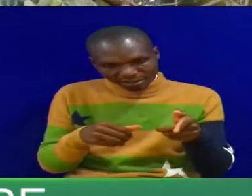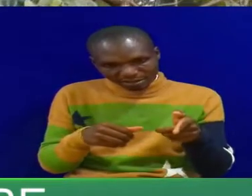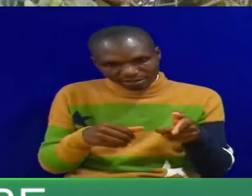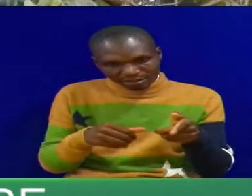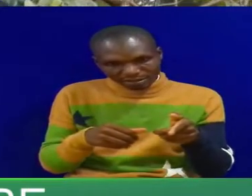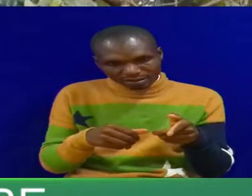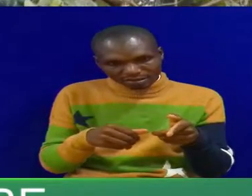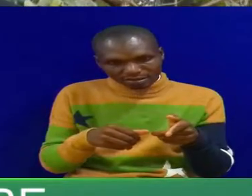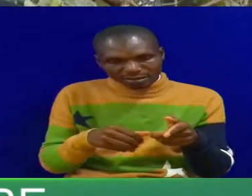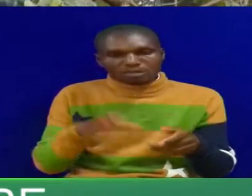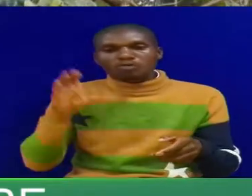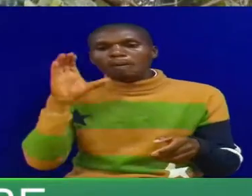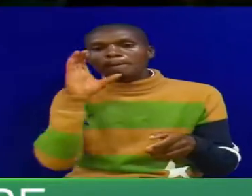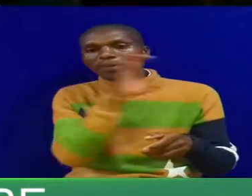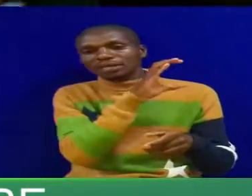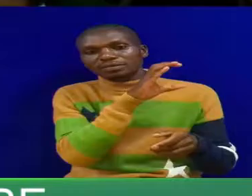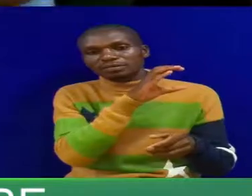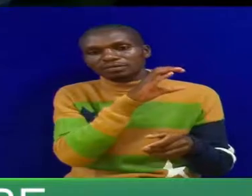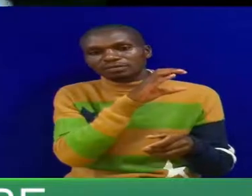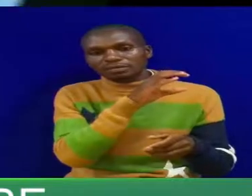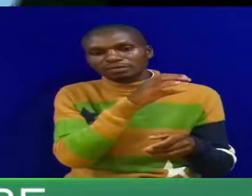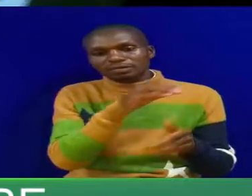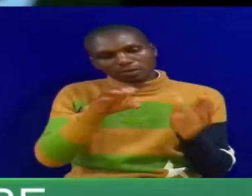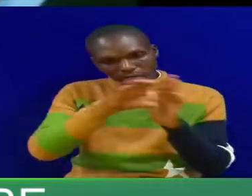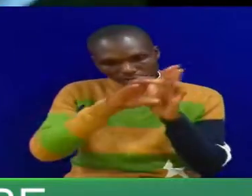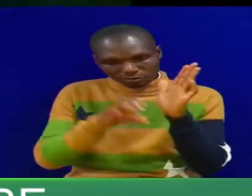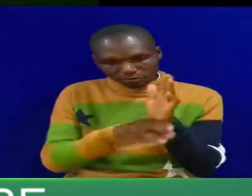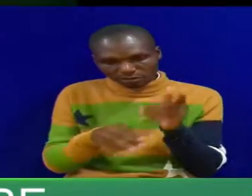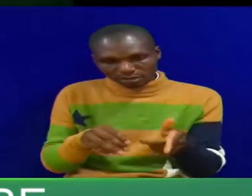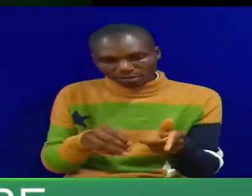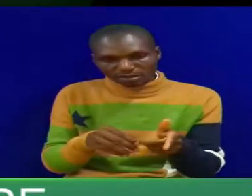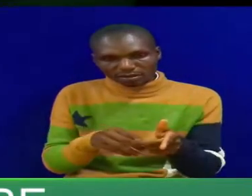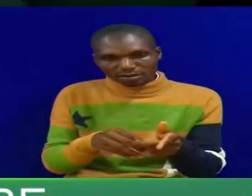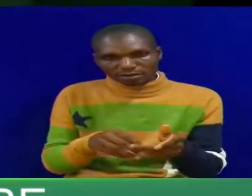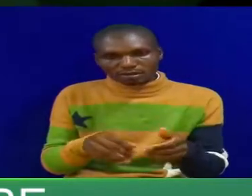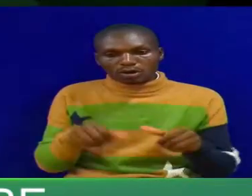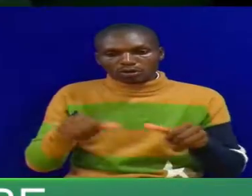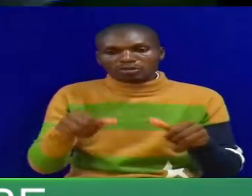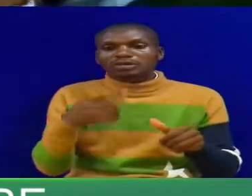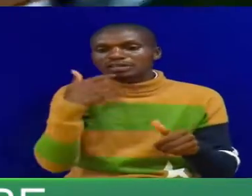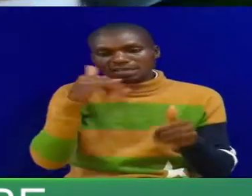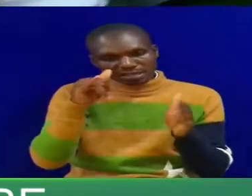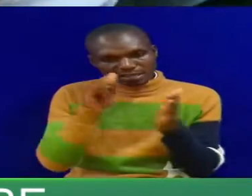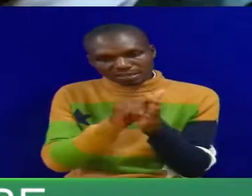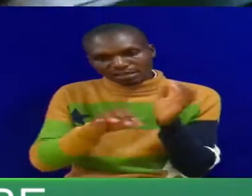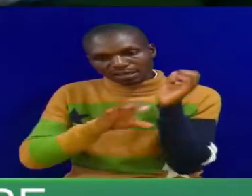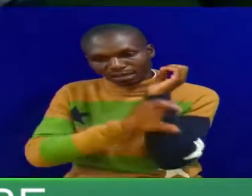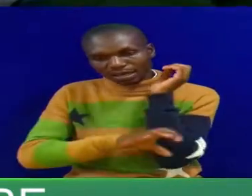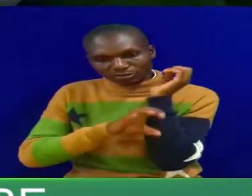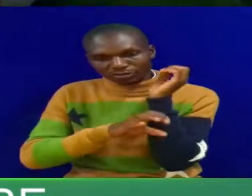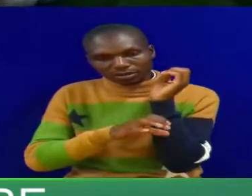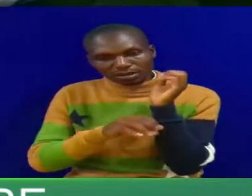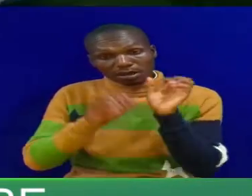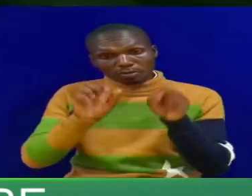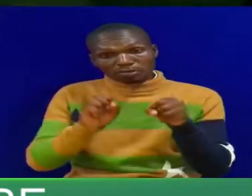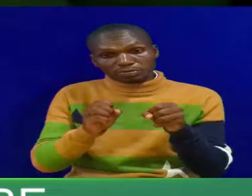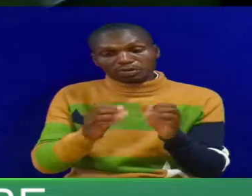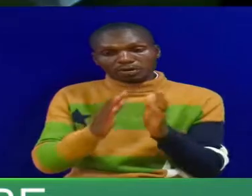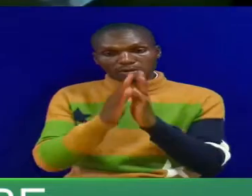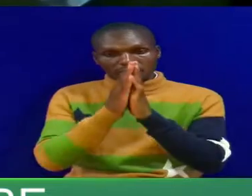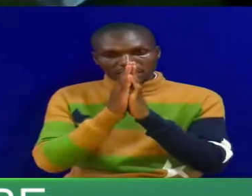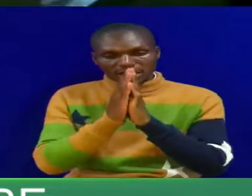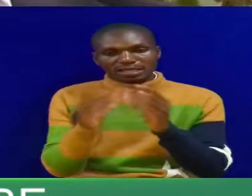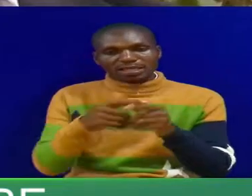of implementation to our constitution. Ni kwa mentiri kwa teabu na ense ya Kenya, ni takire kubekwa asama sabo iliko chikochora habarai